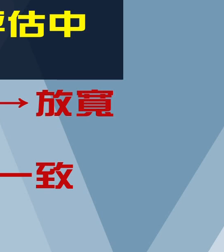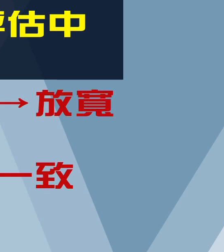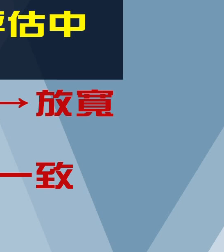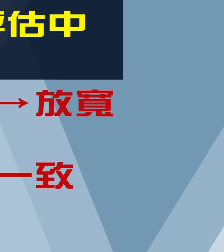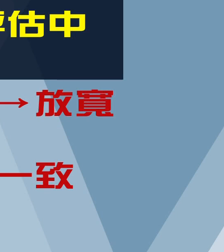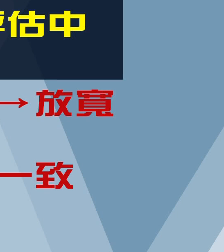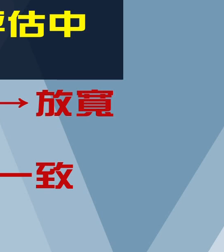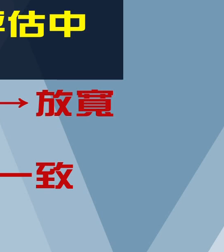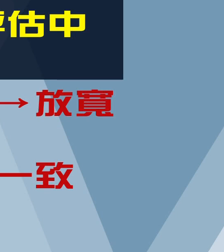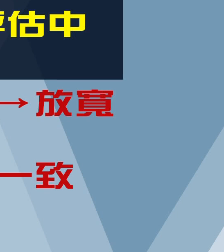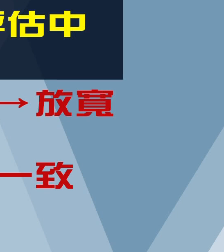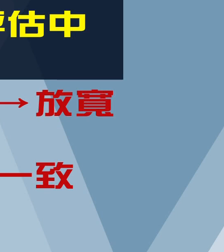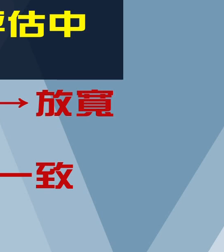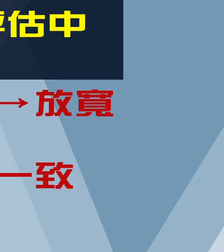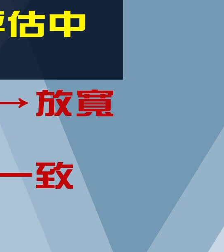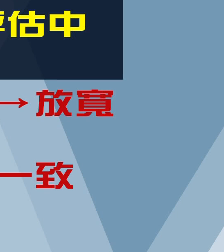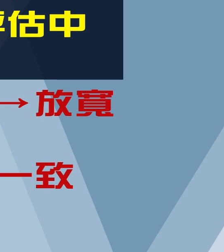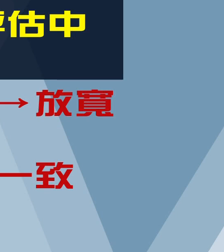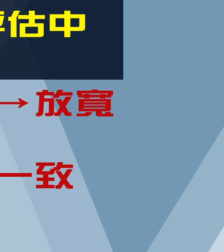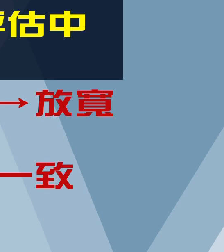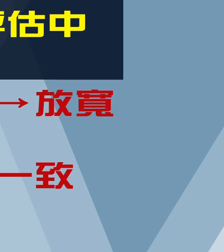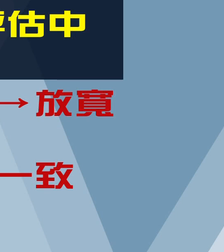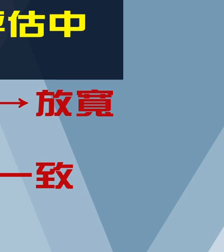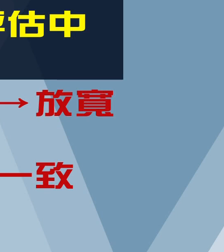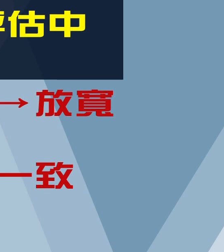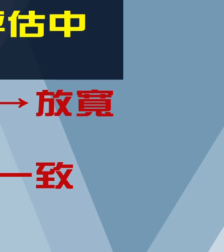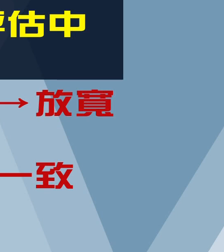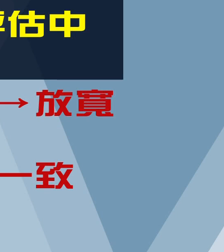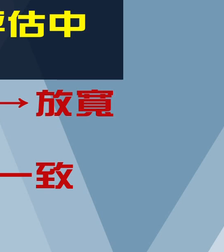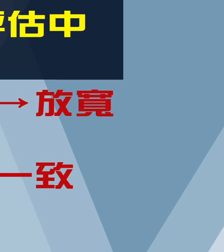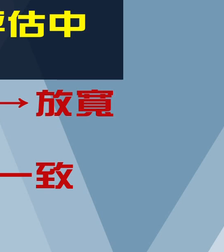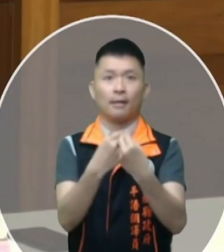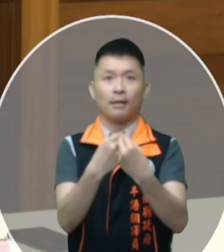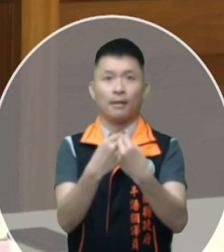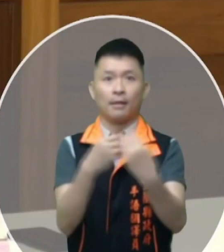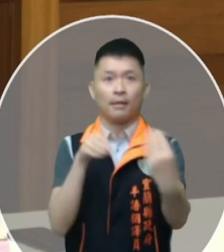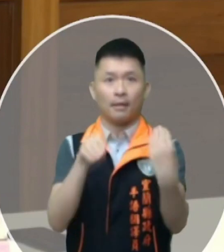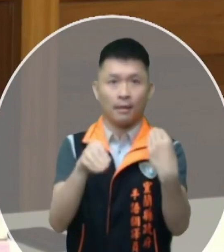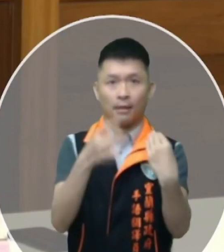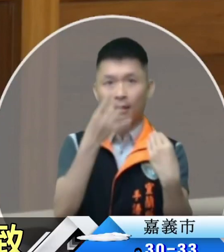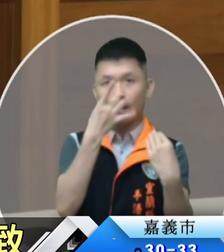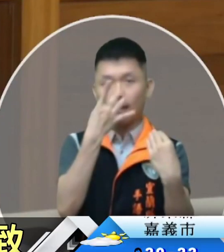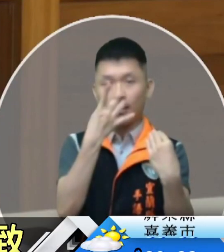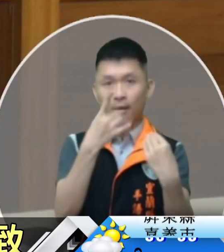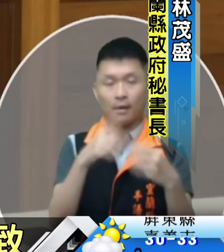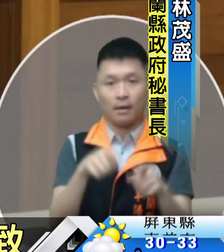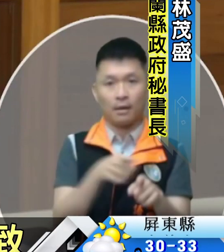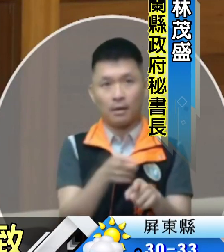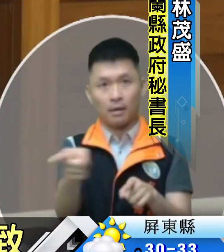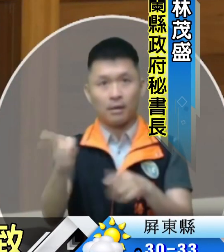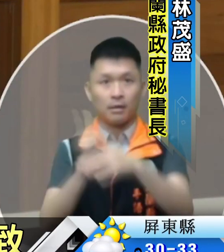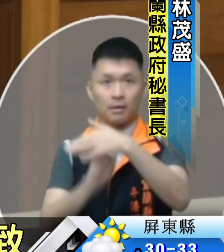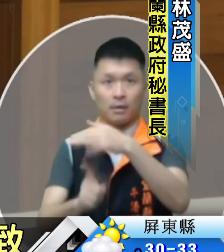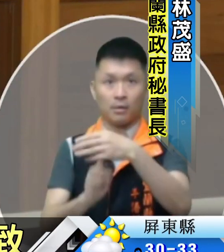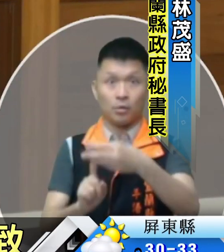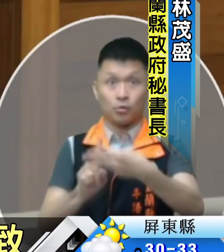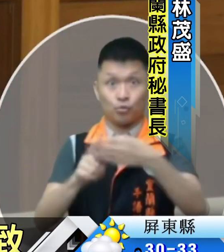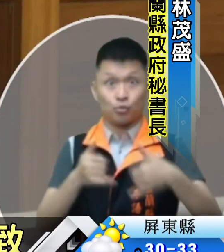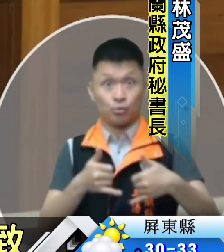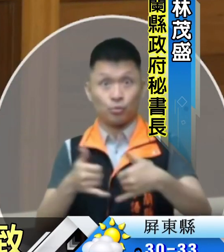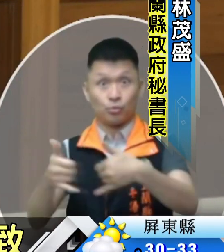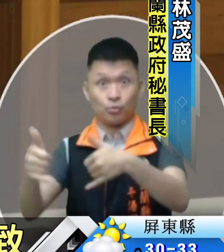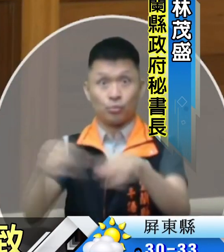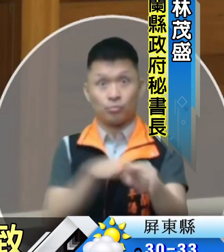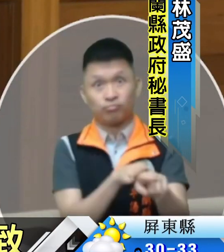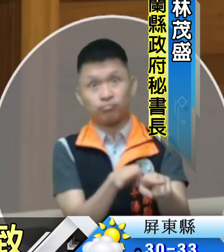须全国一致，具体规划也得和交通部讨论。 当然回堵就会车流会跑到高速